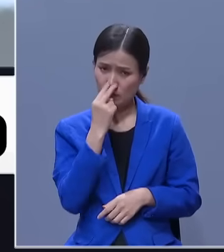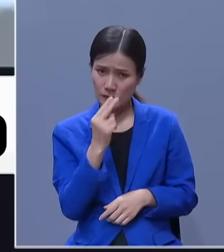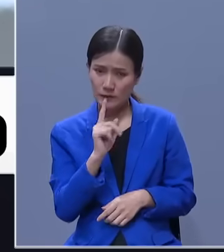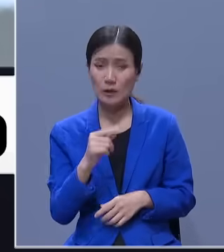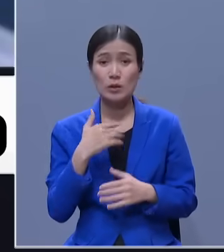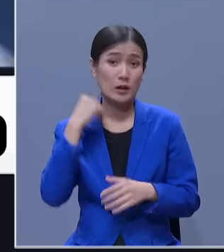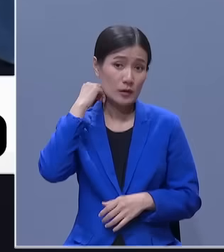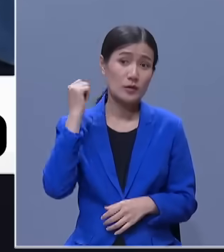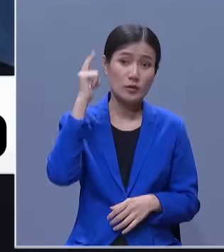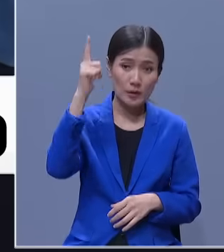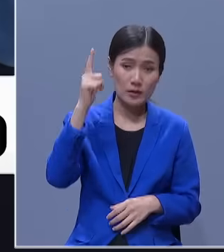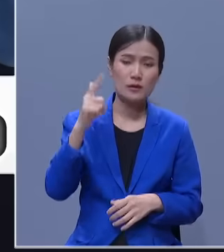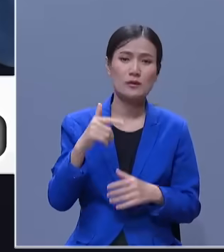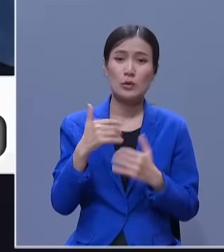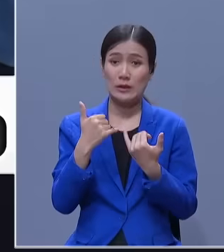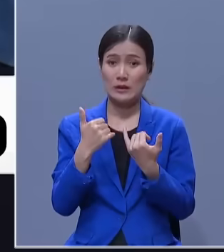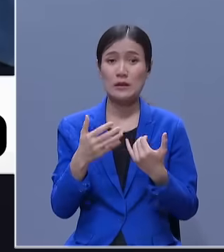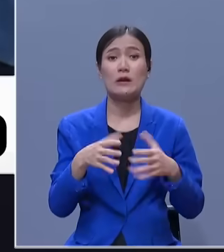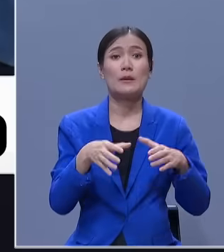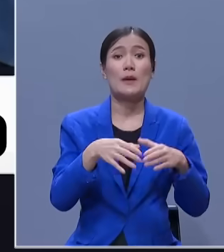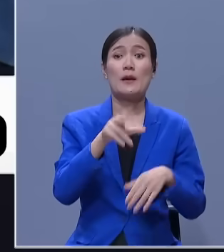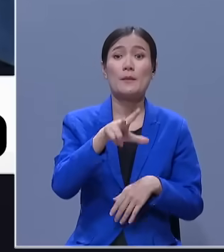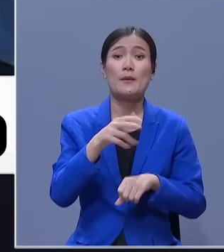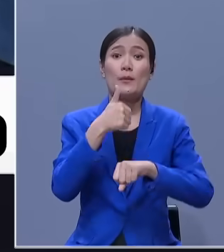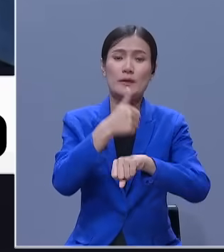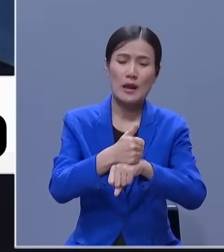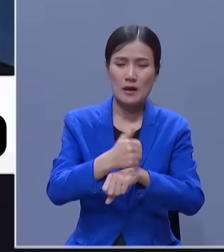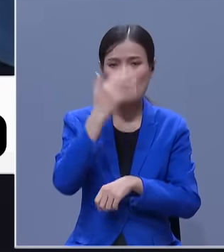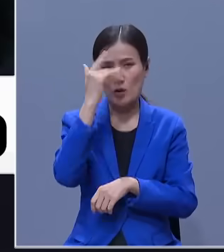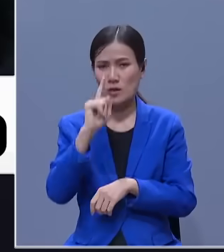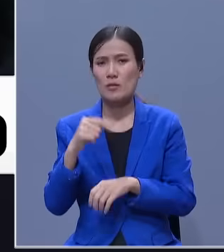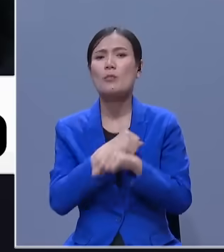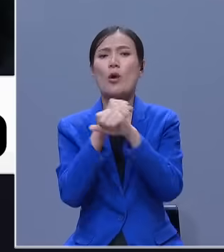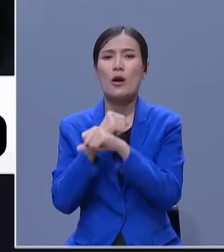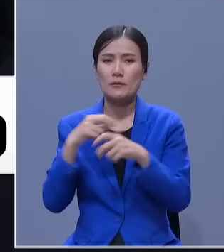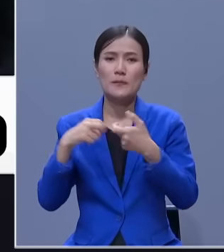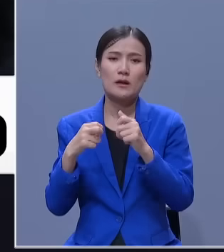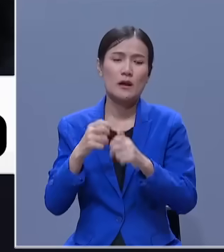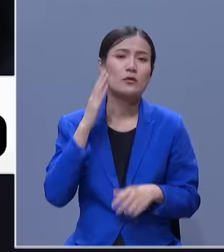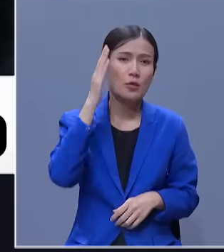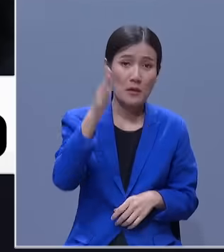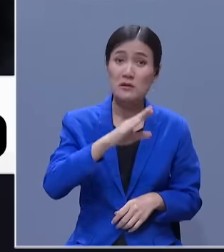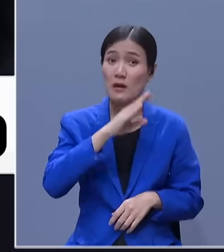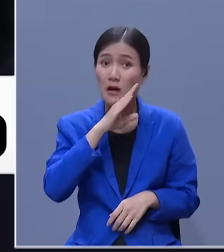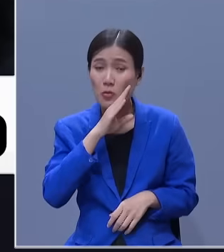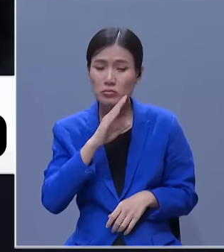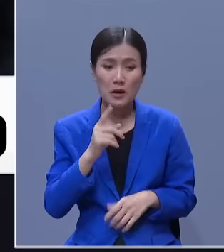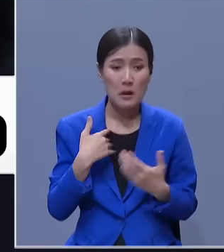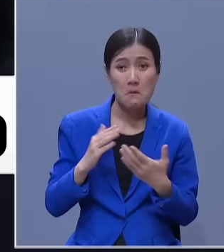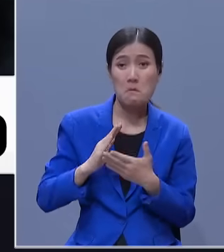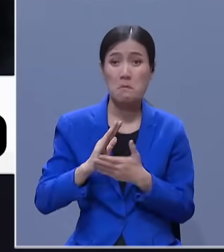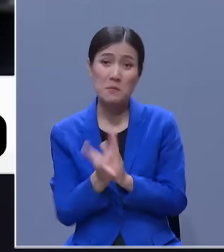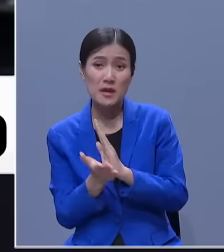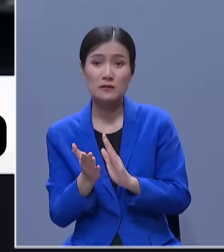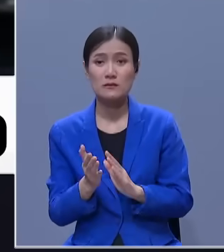ณอุ๊งอิ๊งมานั่งเนี่ยเพื่อรองรับกับสถานการณ์ต่างๆเพราะว่าถ้าเกิดแรงกระเพื่อมใหญ่นั้นคนอื่นมานั่ง